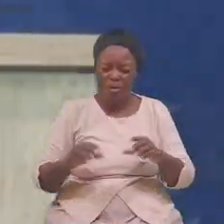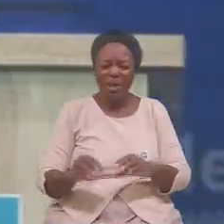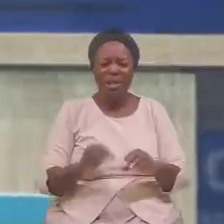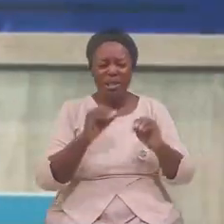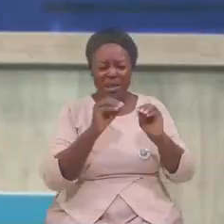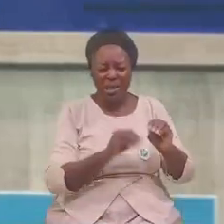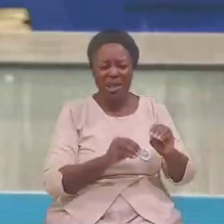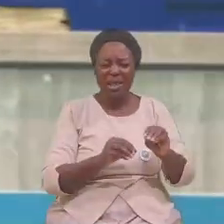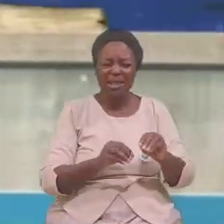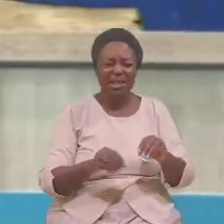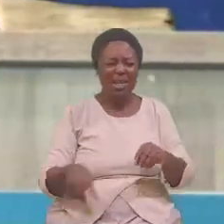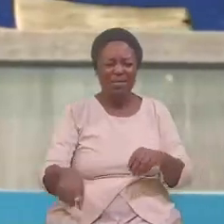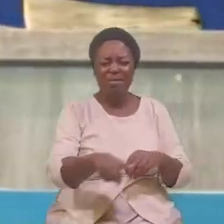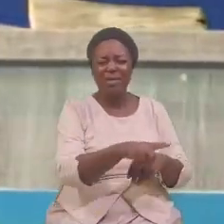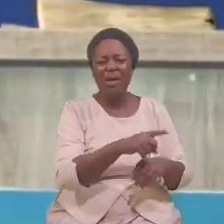affranchis-les.